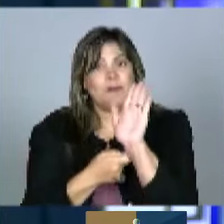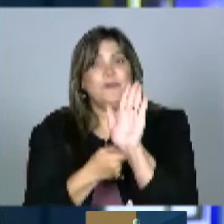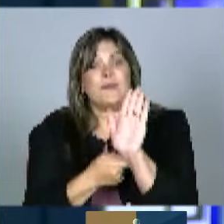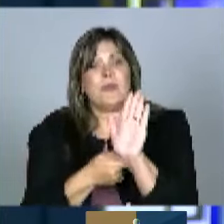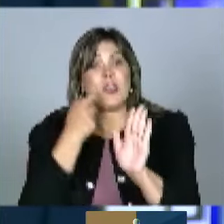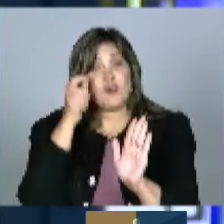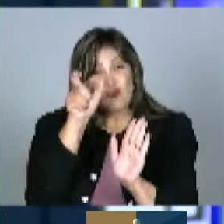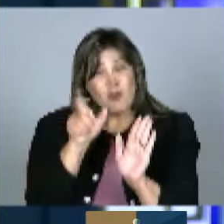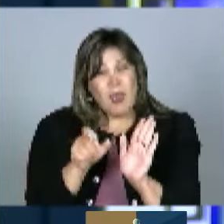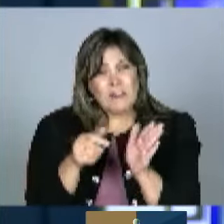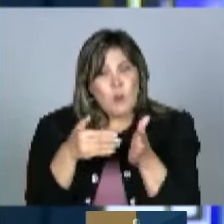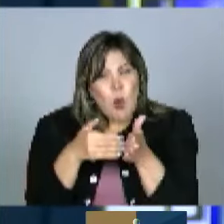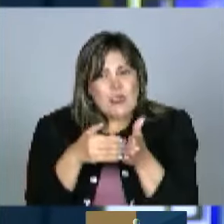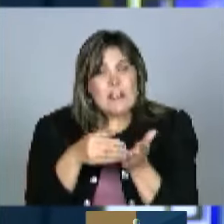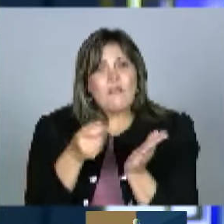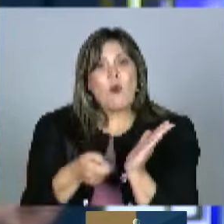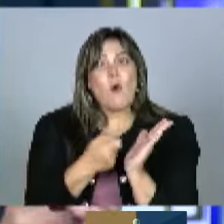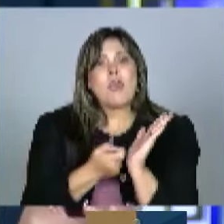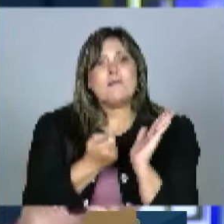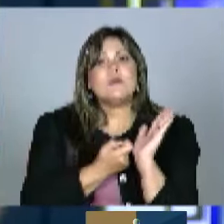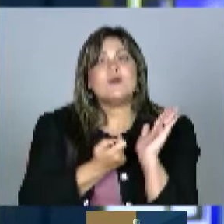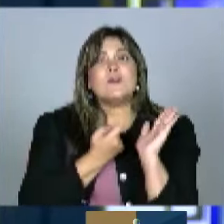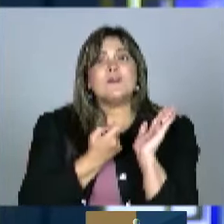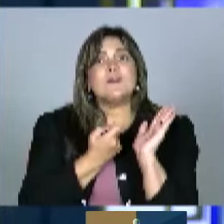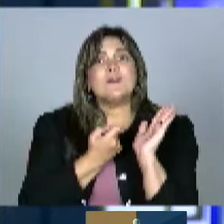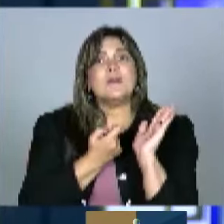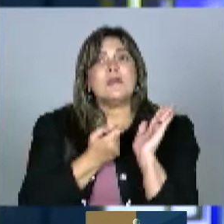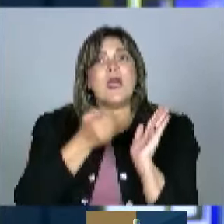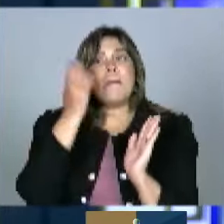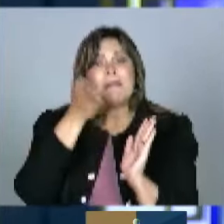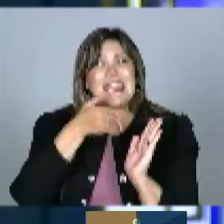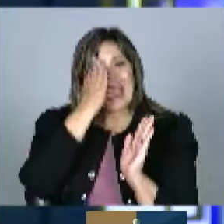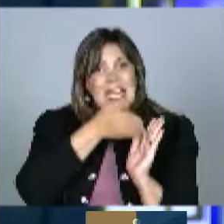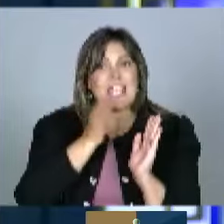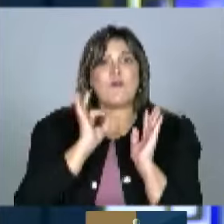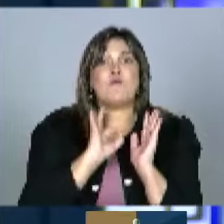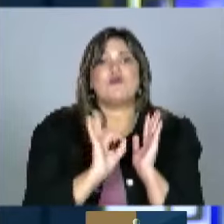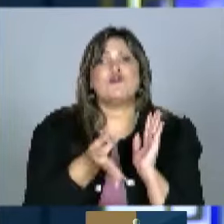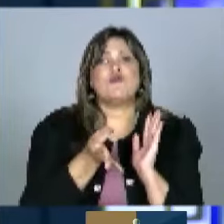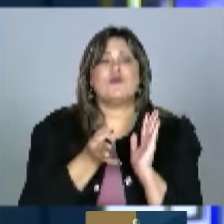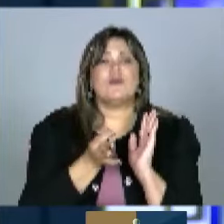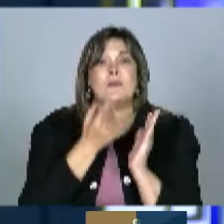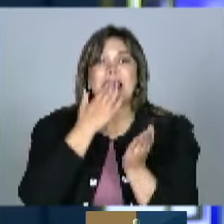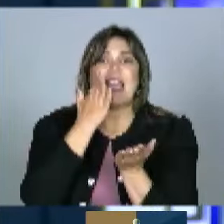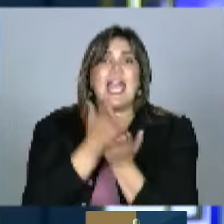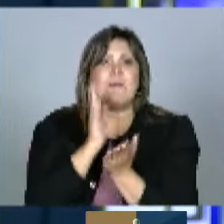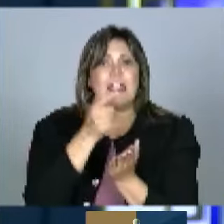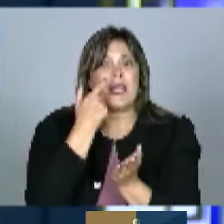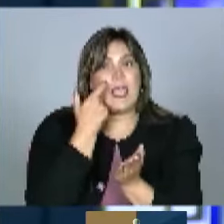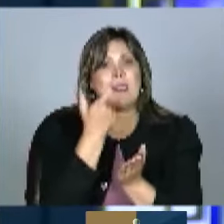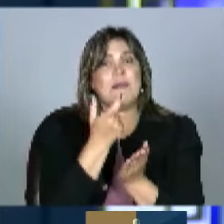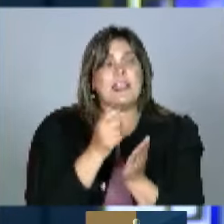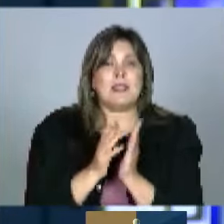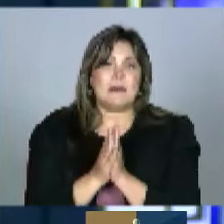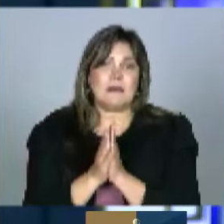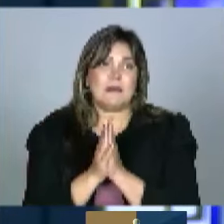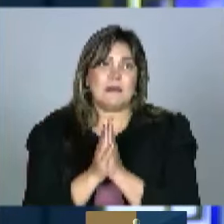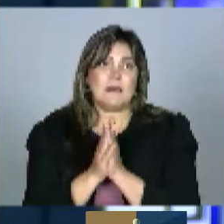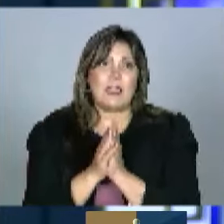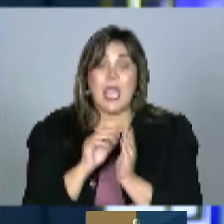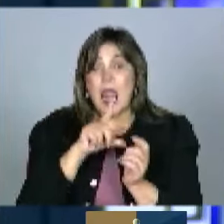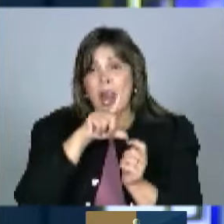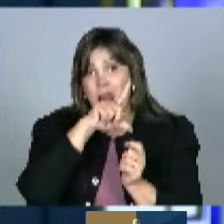الفلاني ورجاء عمل التنفيذ اللازم كده بيامن نفسه انه فعلا سلمها بطريقه القانونيه امن نفسه في